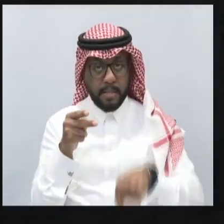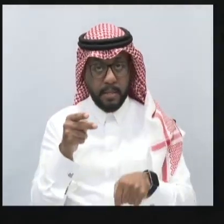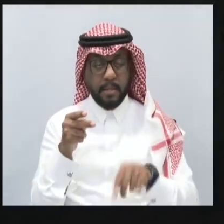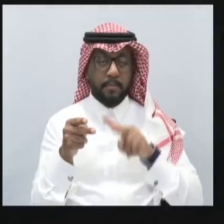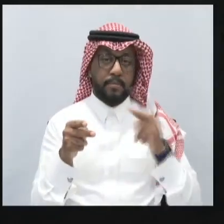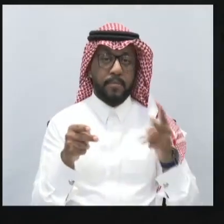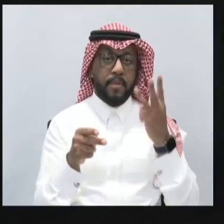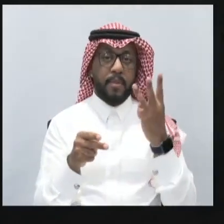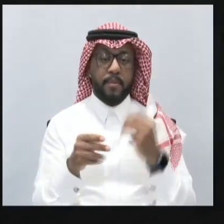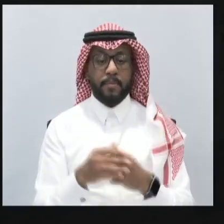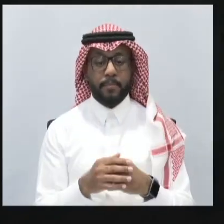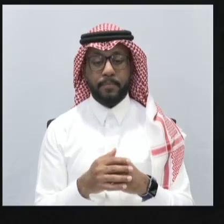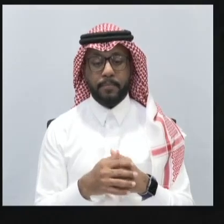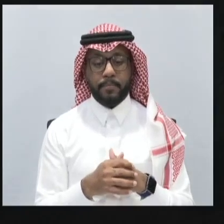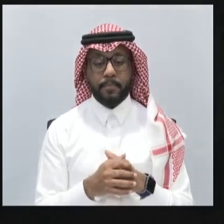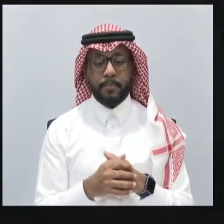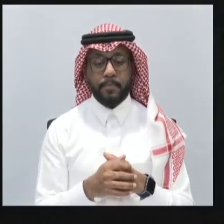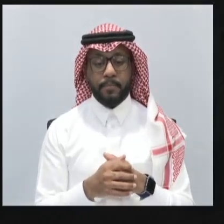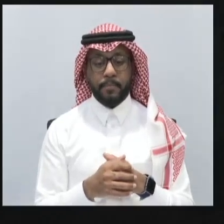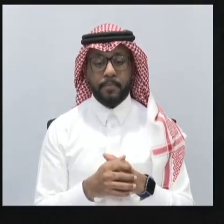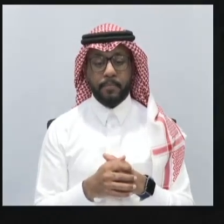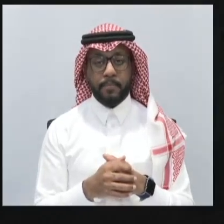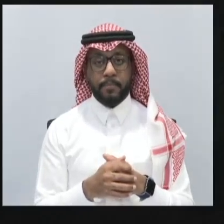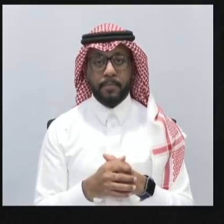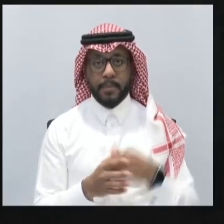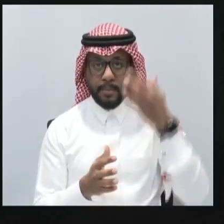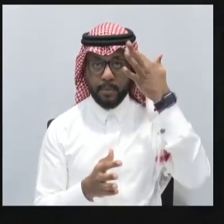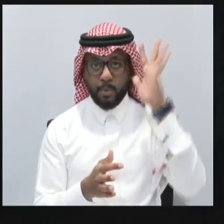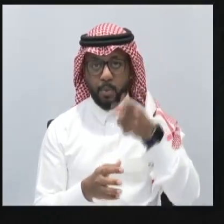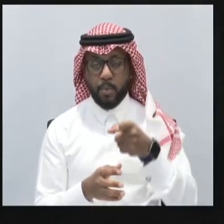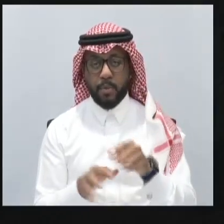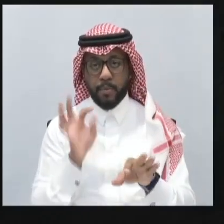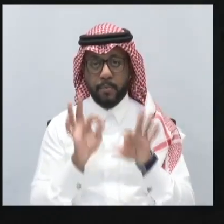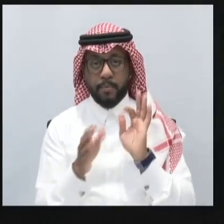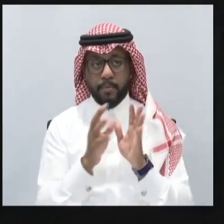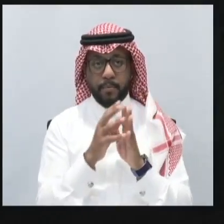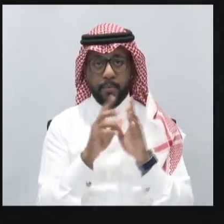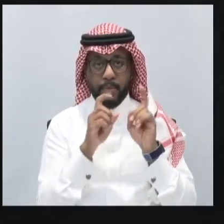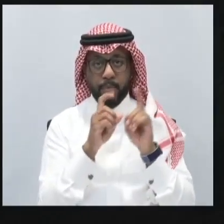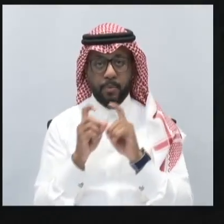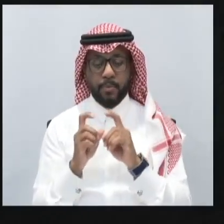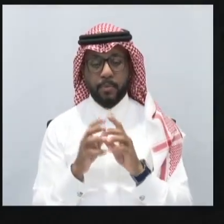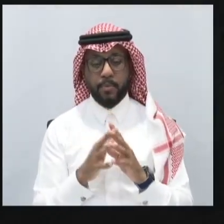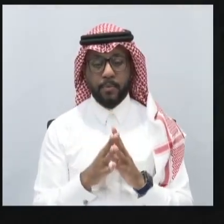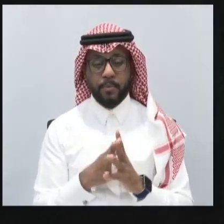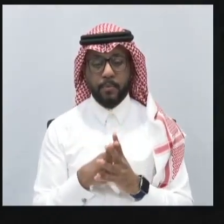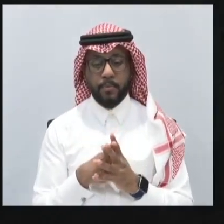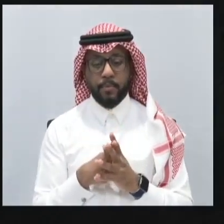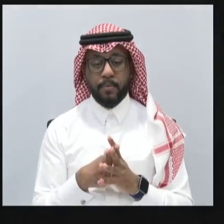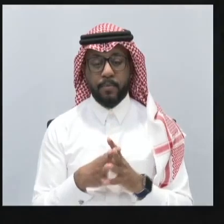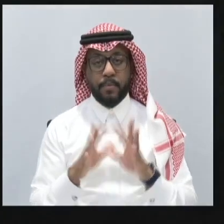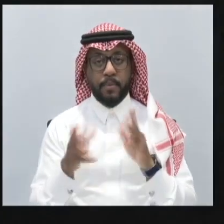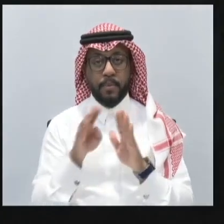الحين يقول سوي النشاط مع ثلاثه حيوانات طيب اخرى